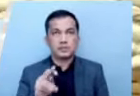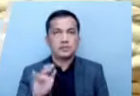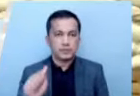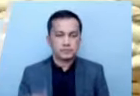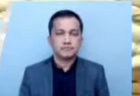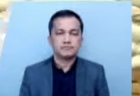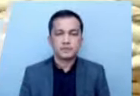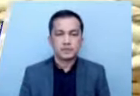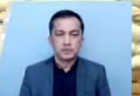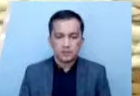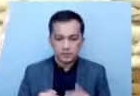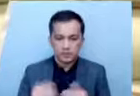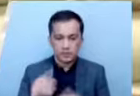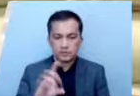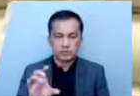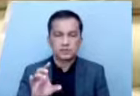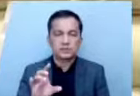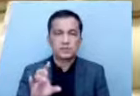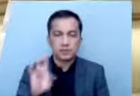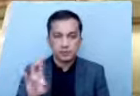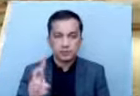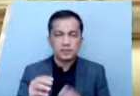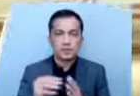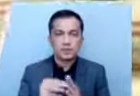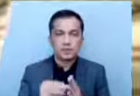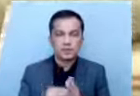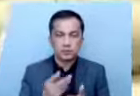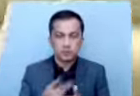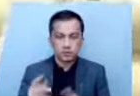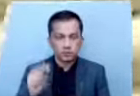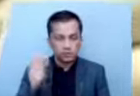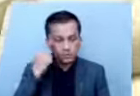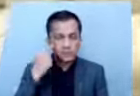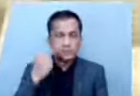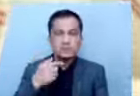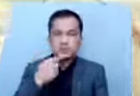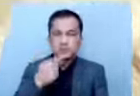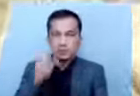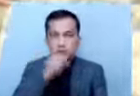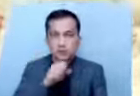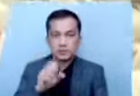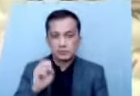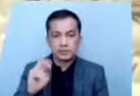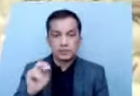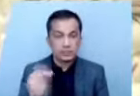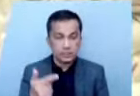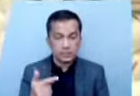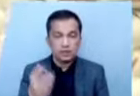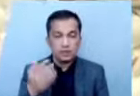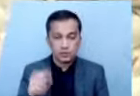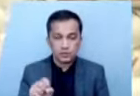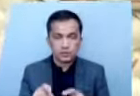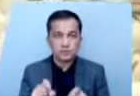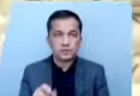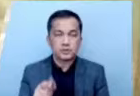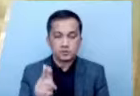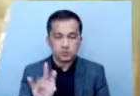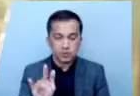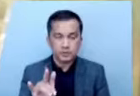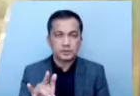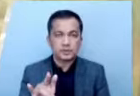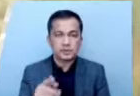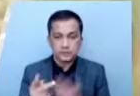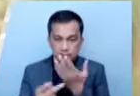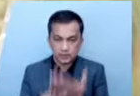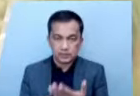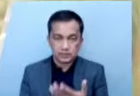107 million pesos ang lugi ng gobyerno sa taya ng samahang industriya ng agrikultura dahil ibinenta ito ng 25 pesos per kilo imbes